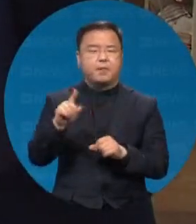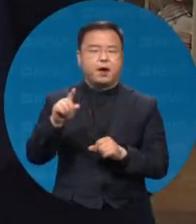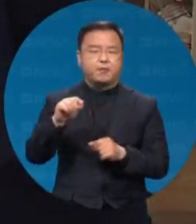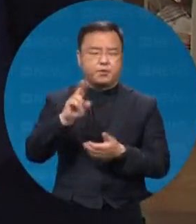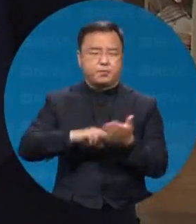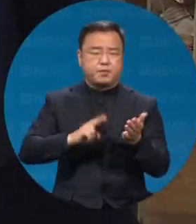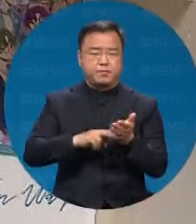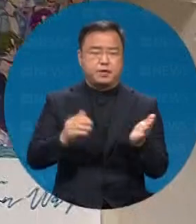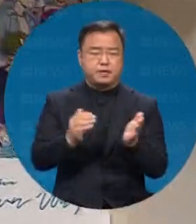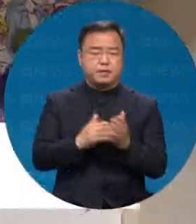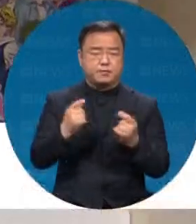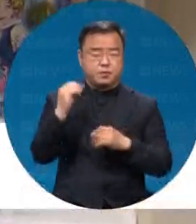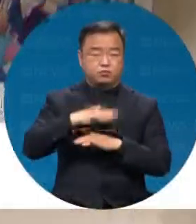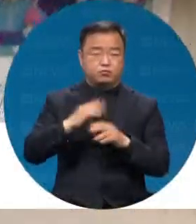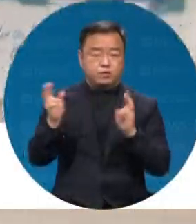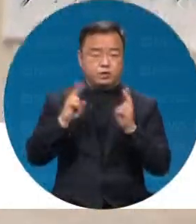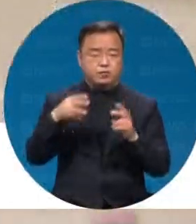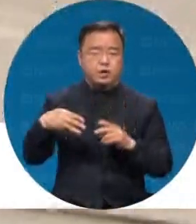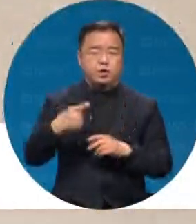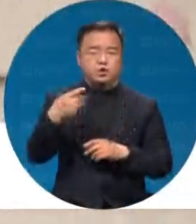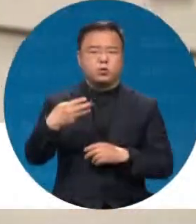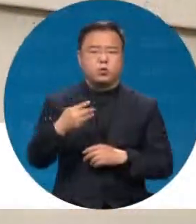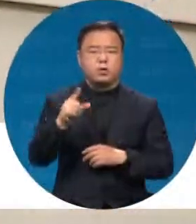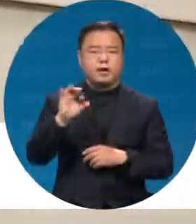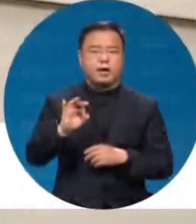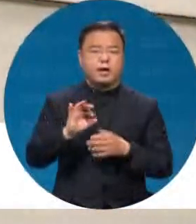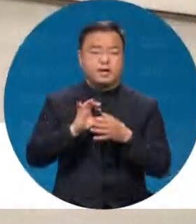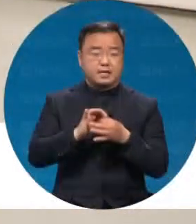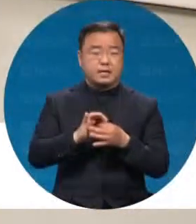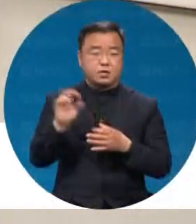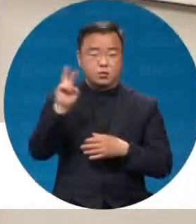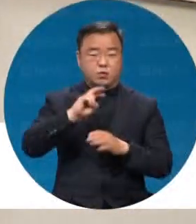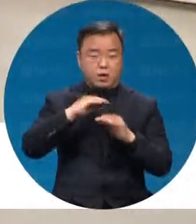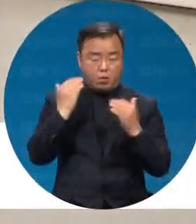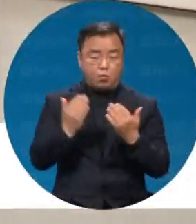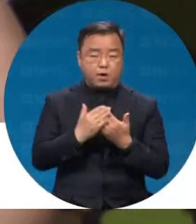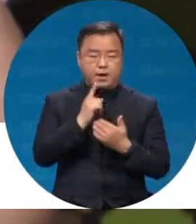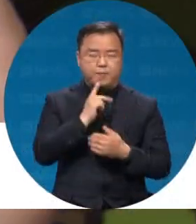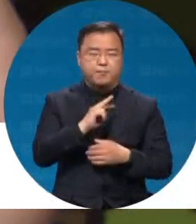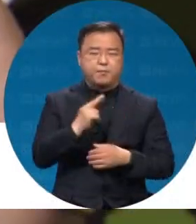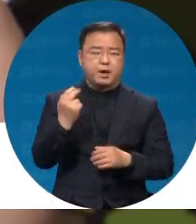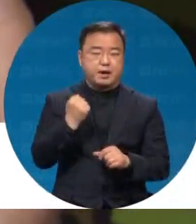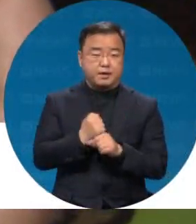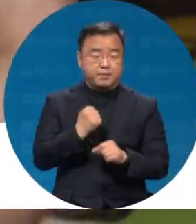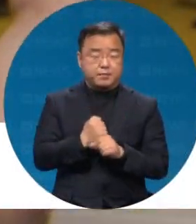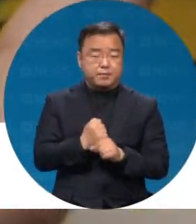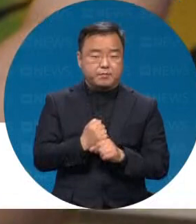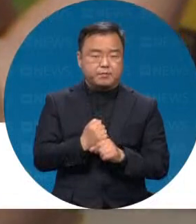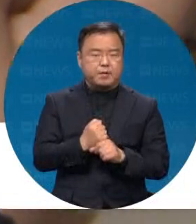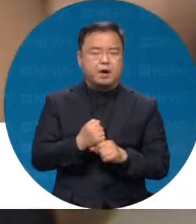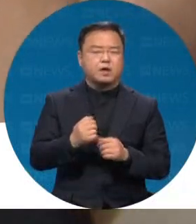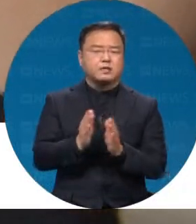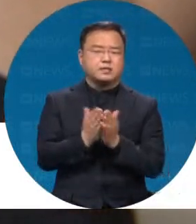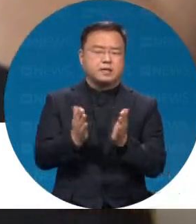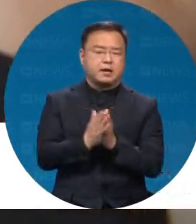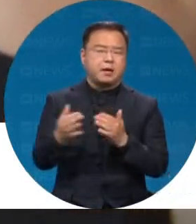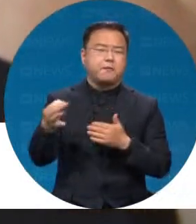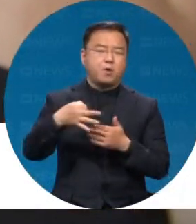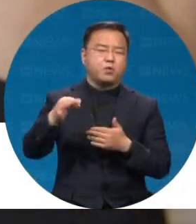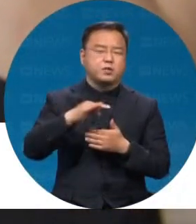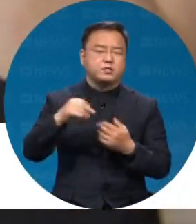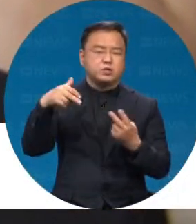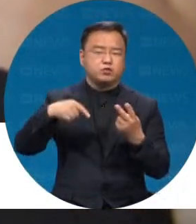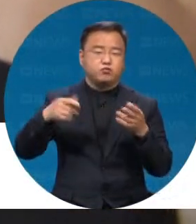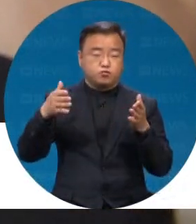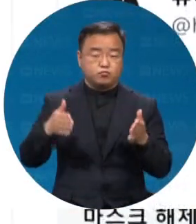롤랑의 노래 와 녀 판을 내놨는데 이번에도 게임 팬들은 북 펀딩 2주만에 목표치 10배를 넘기는 책 구매로